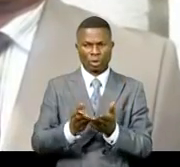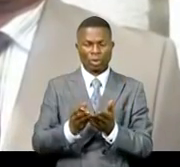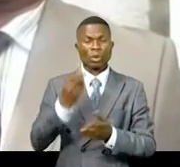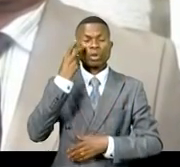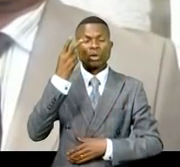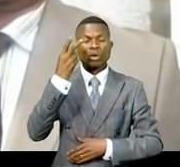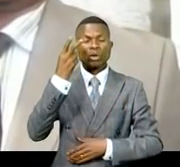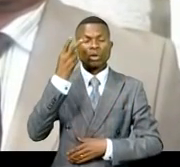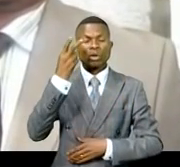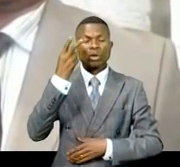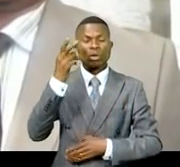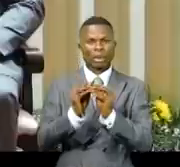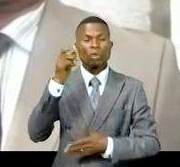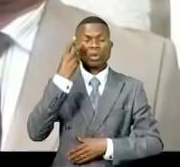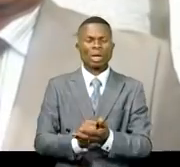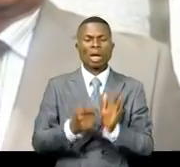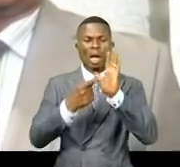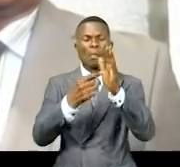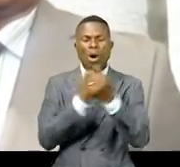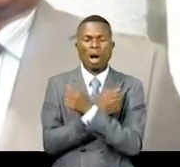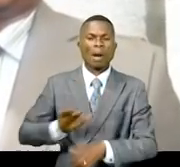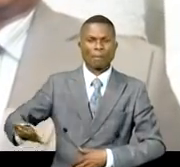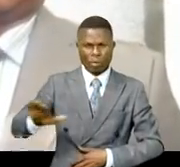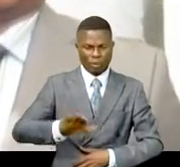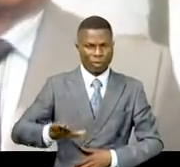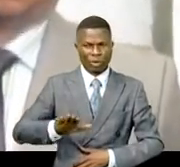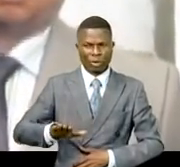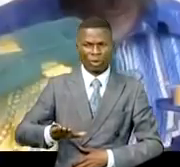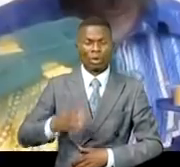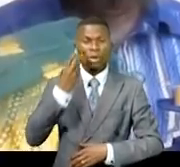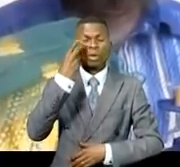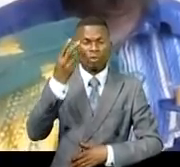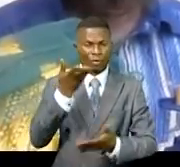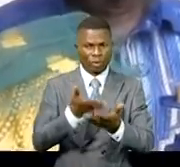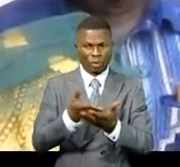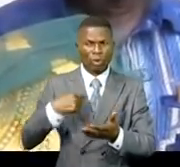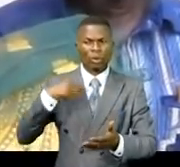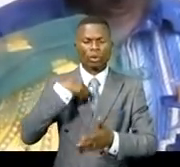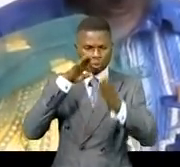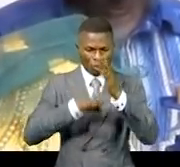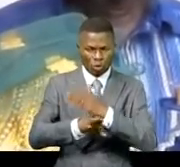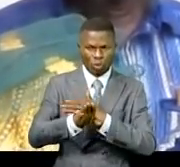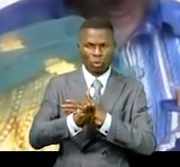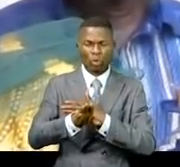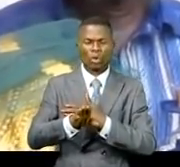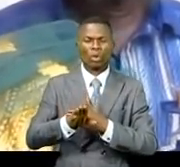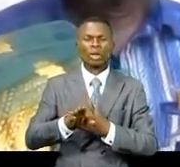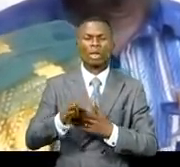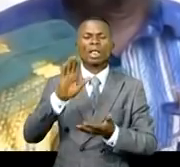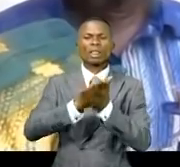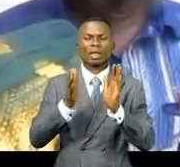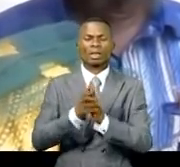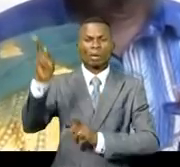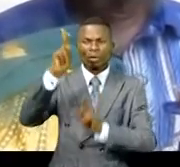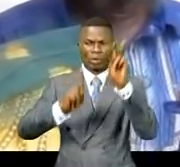vision est politique aux effets irrésistibles, vision à laquelle nous adhérons. Soucieux du devenir d'un